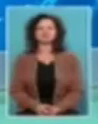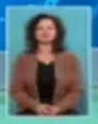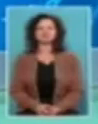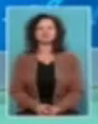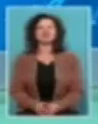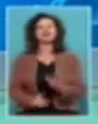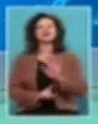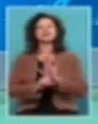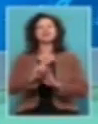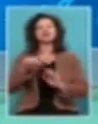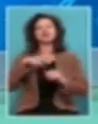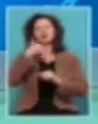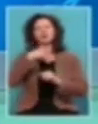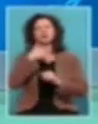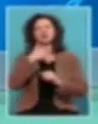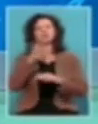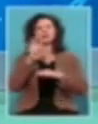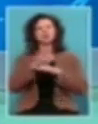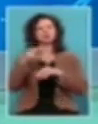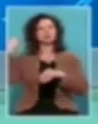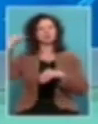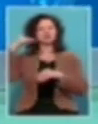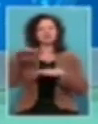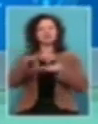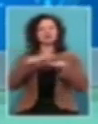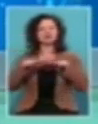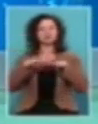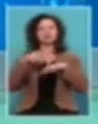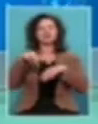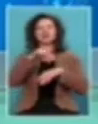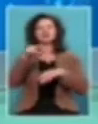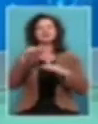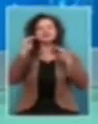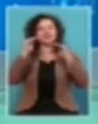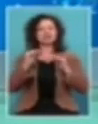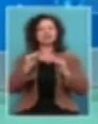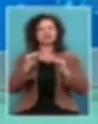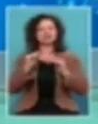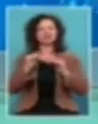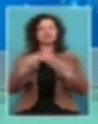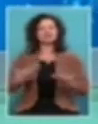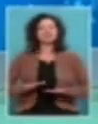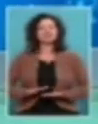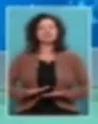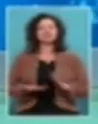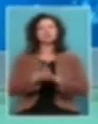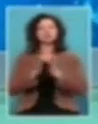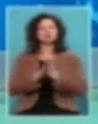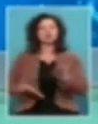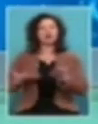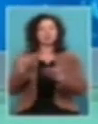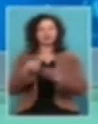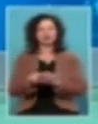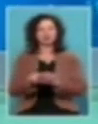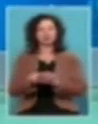Мемлекет басшысы былтыр коммуналдық қызметтер үшін тарифтерді төмендетуді міндеттеген болатын. Осы бағытта Қостанай өңірінде кешенді жұмыстар атқарылды. Жылу, жарық,